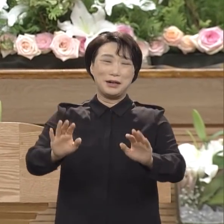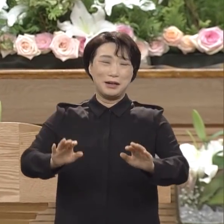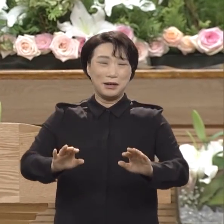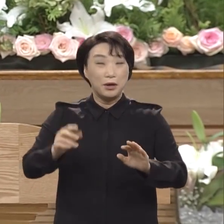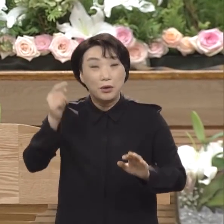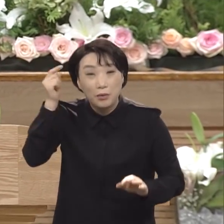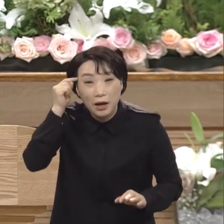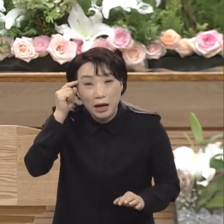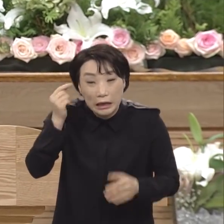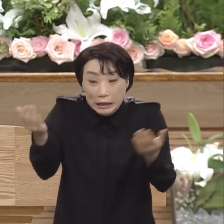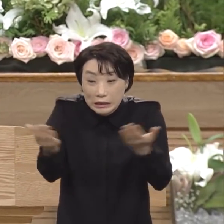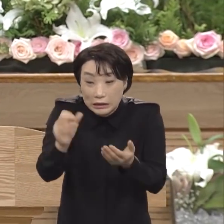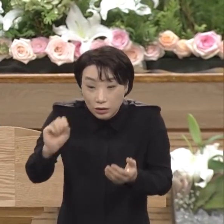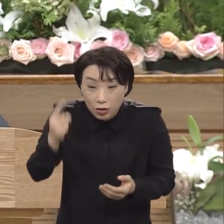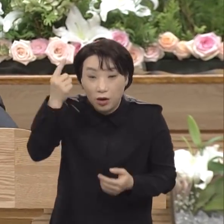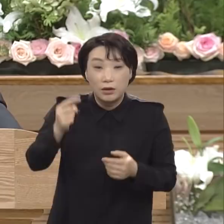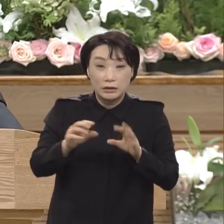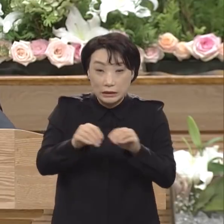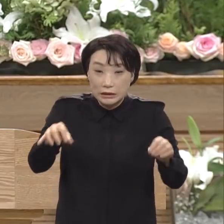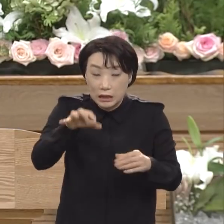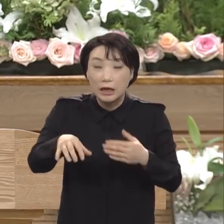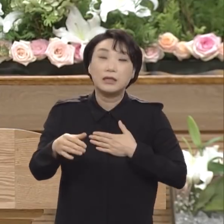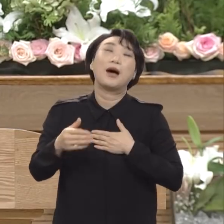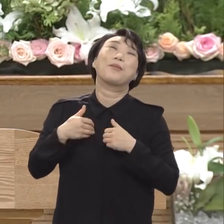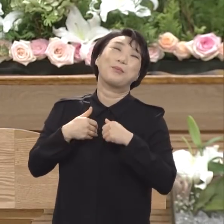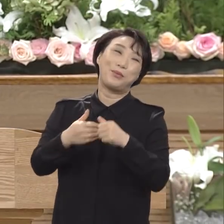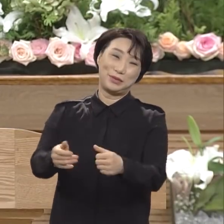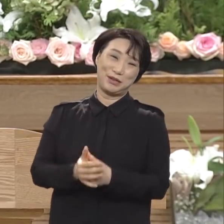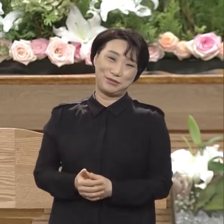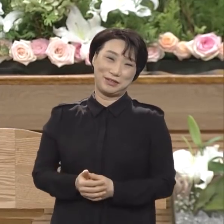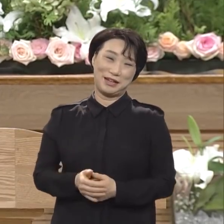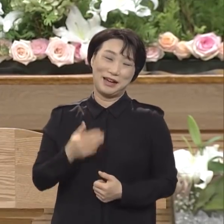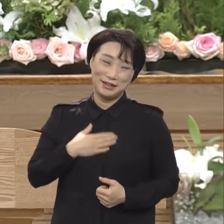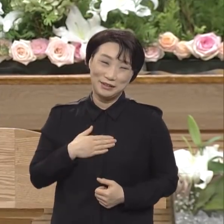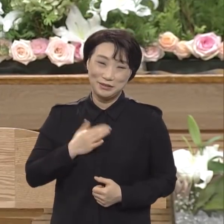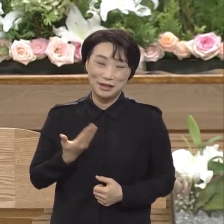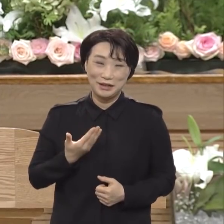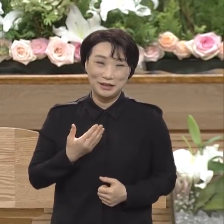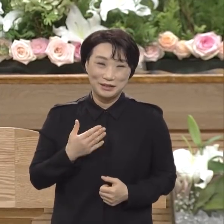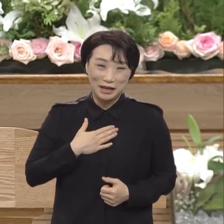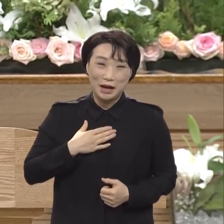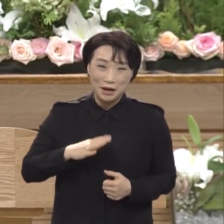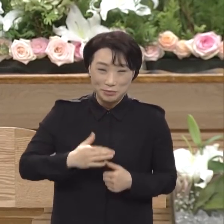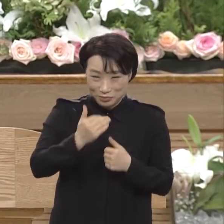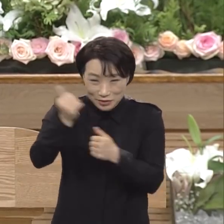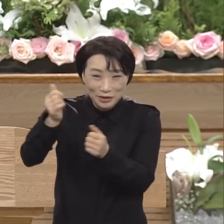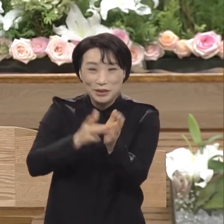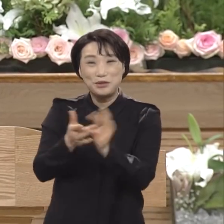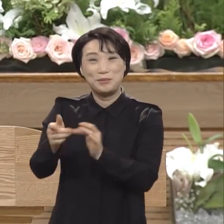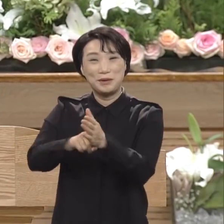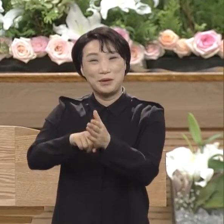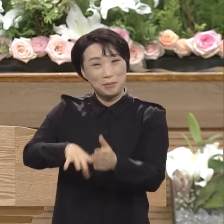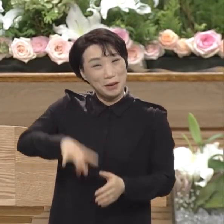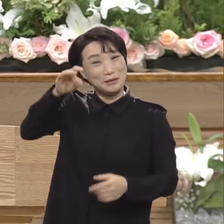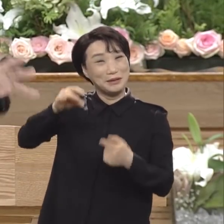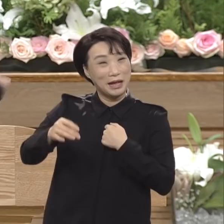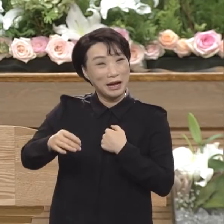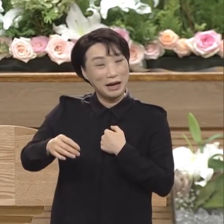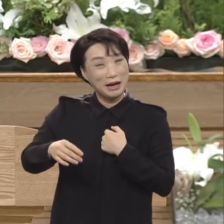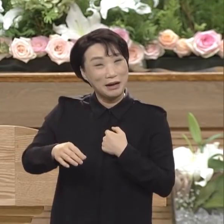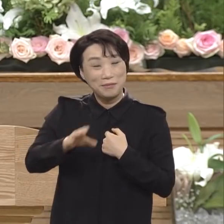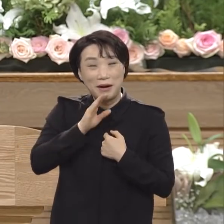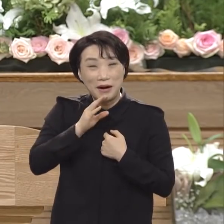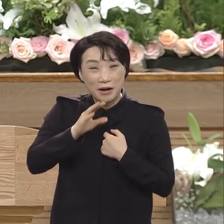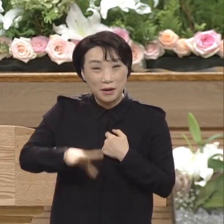그 일을 위해서 이 땅에 나를 보내셨고 나를 먼저 불러서 예수 믿게 했으니 내가